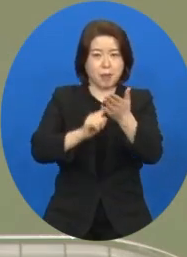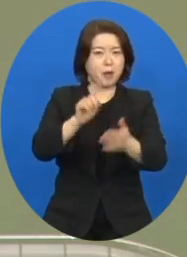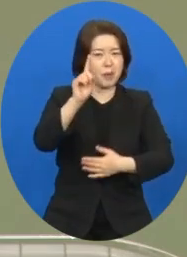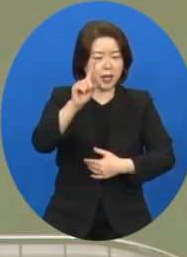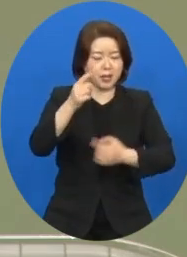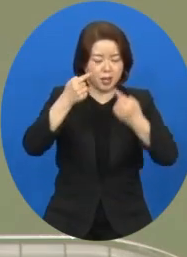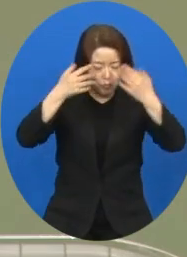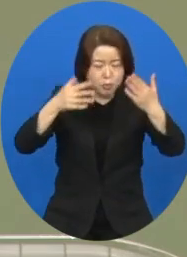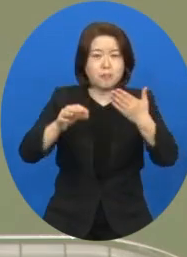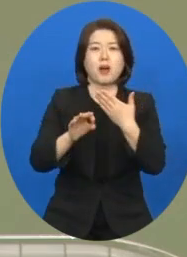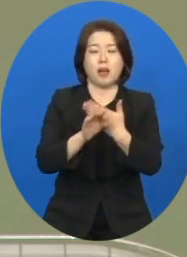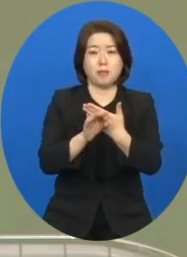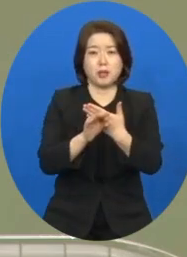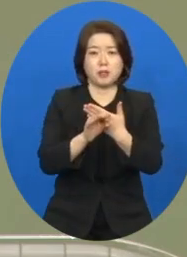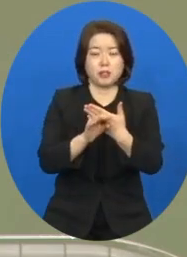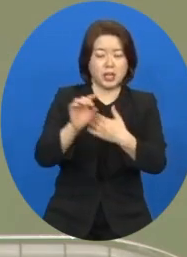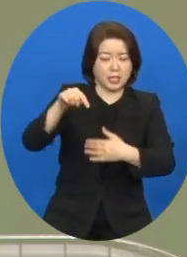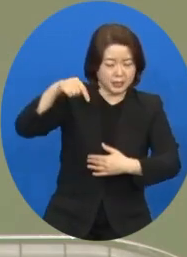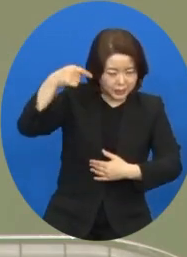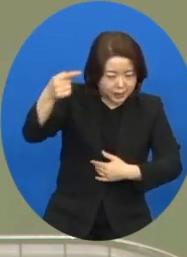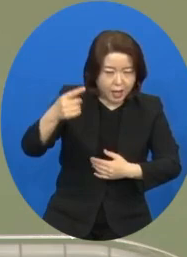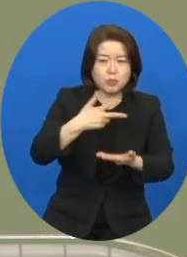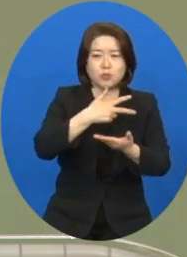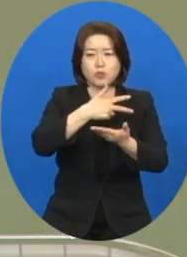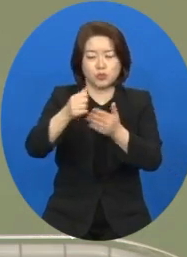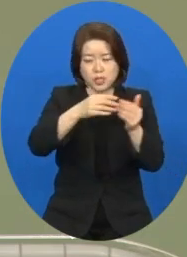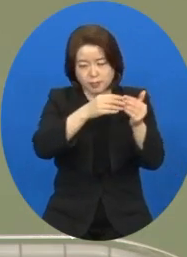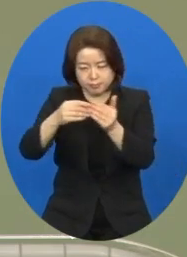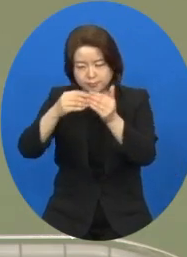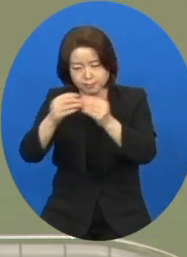하나만큼 분명하면 그 다음 주님이 이루어주세요.